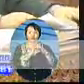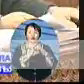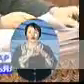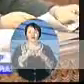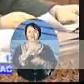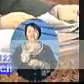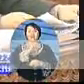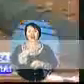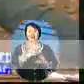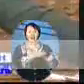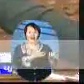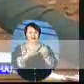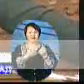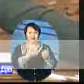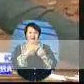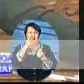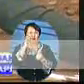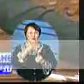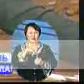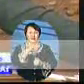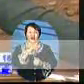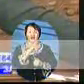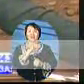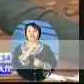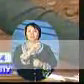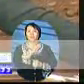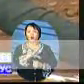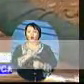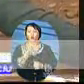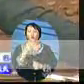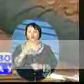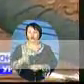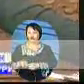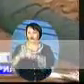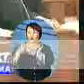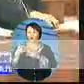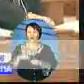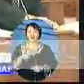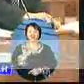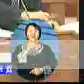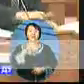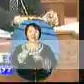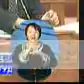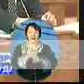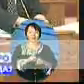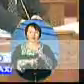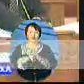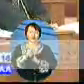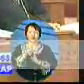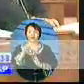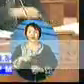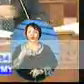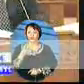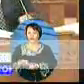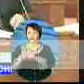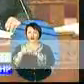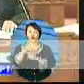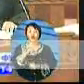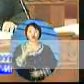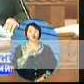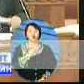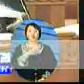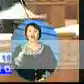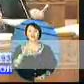хэмжээний зээл авч хэрэгэлсэн. Гэвч үнийн өсөлтөөс болоод зээлийн дарамтанд ороод байгаа. Тиймээс үнийн өсөлтийн зөрүүгээс болж үссэн нэмэлт